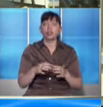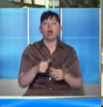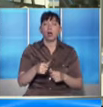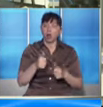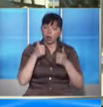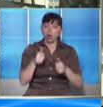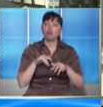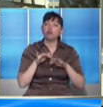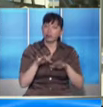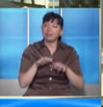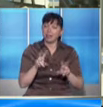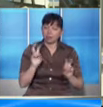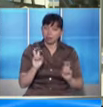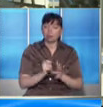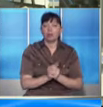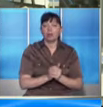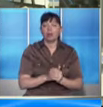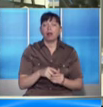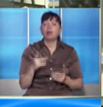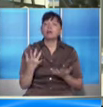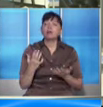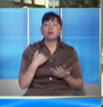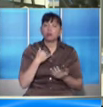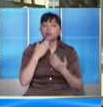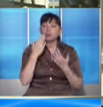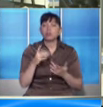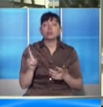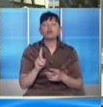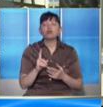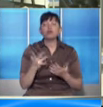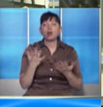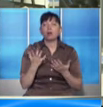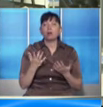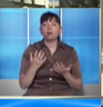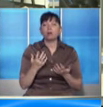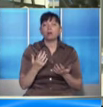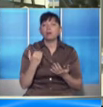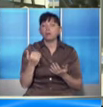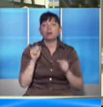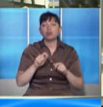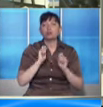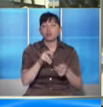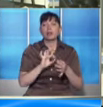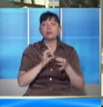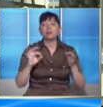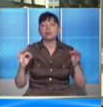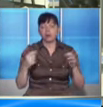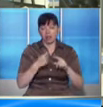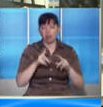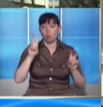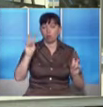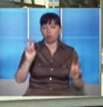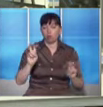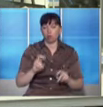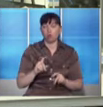Bune și vreau să vă întreb ce accepțiune, ce definiții dați pentru această lozincă.